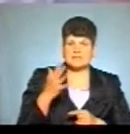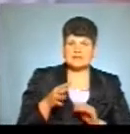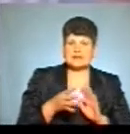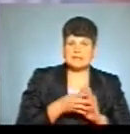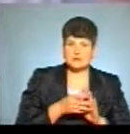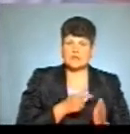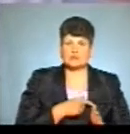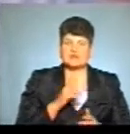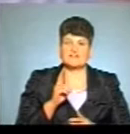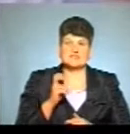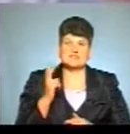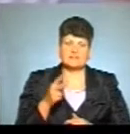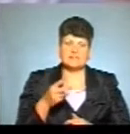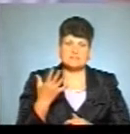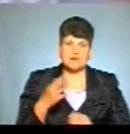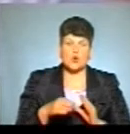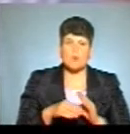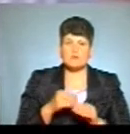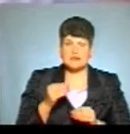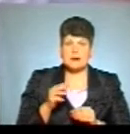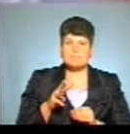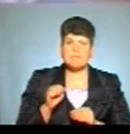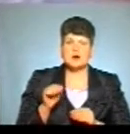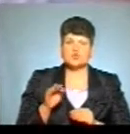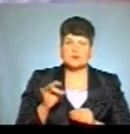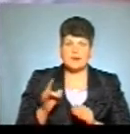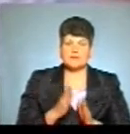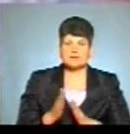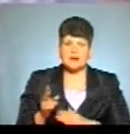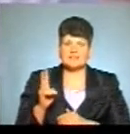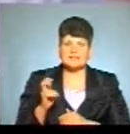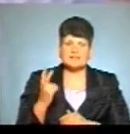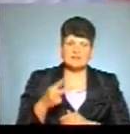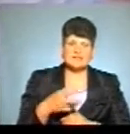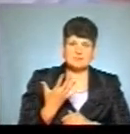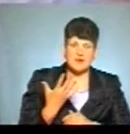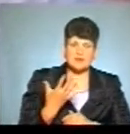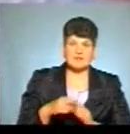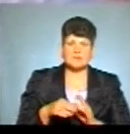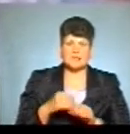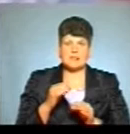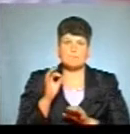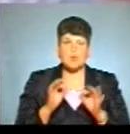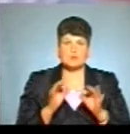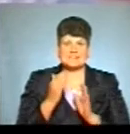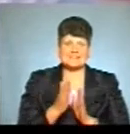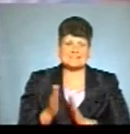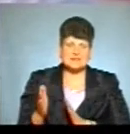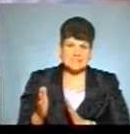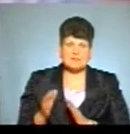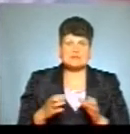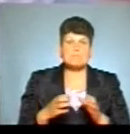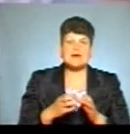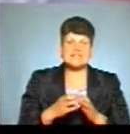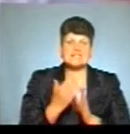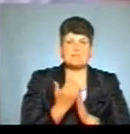буде 225 обиратися за мажоритарною системою, а 225 обиратися за пропорційною системою або за партійними